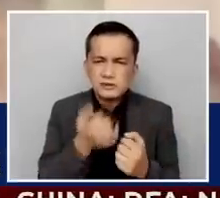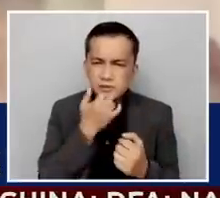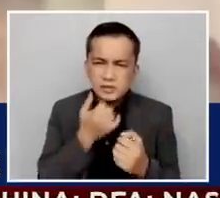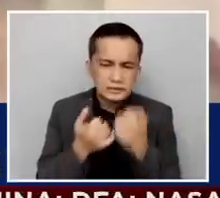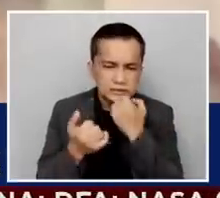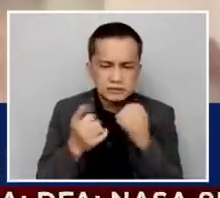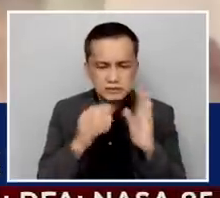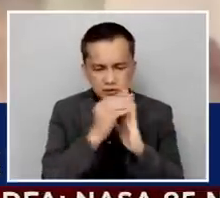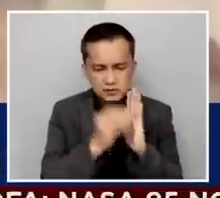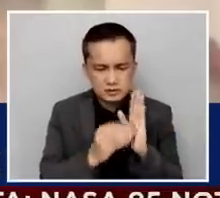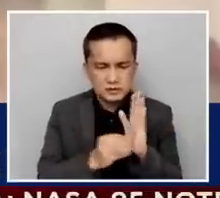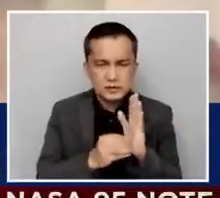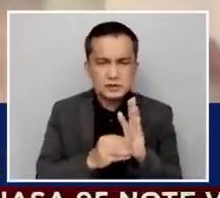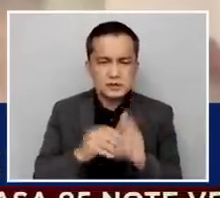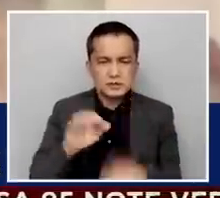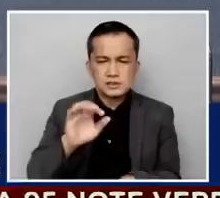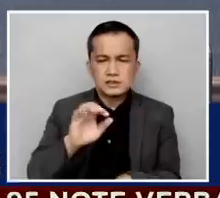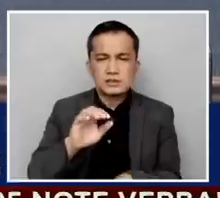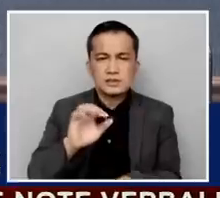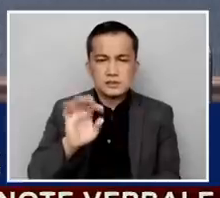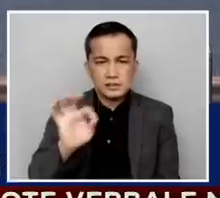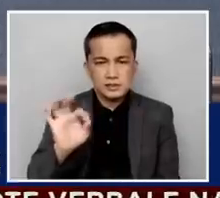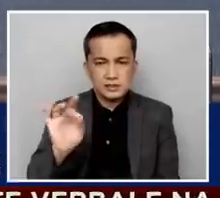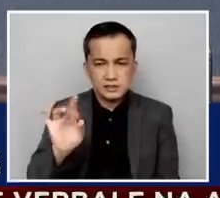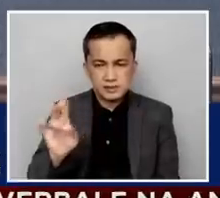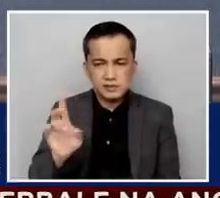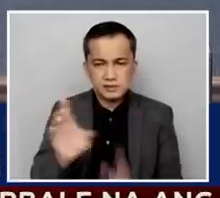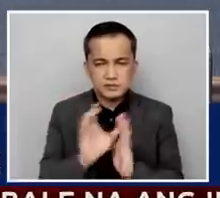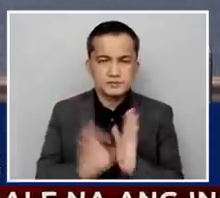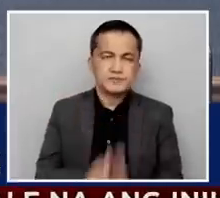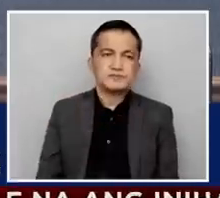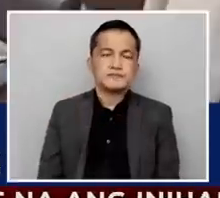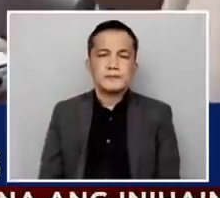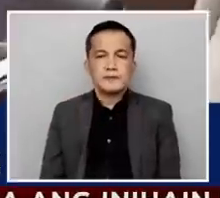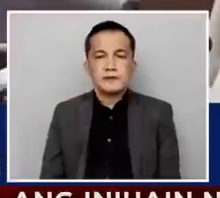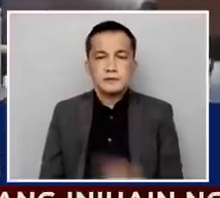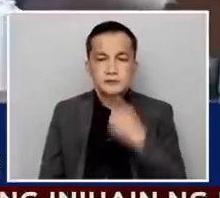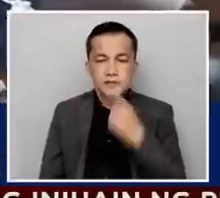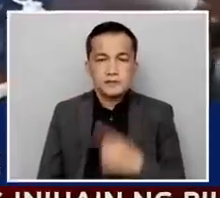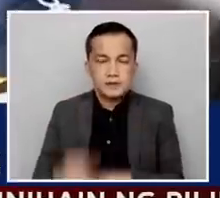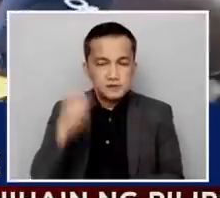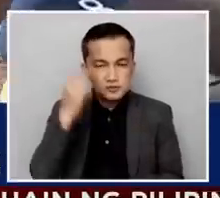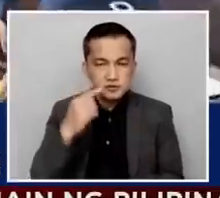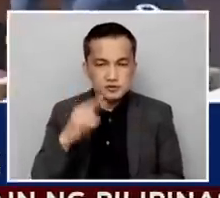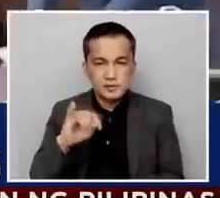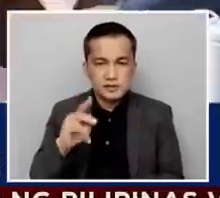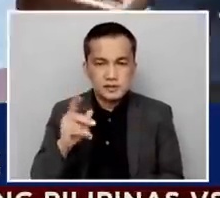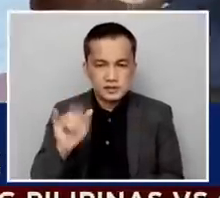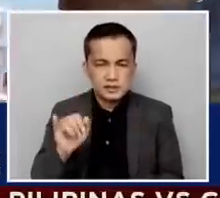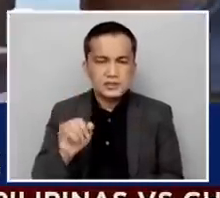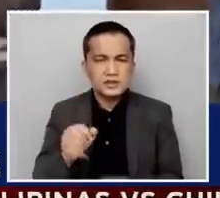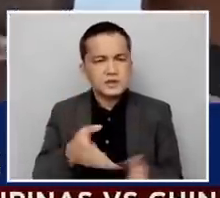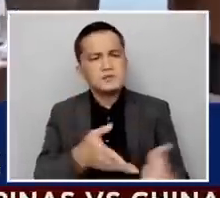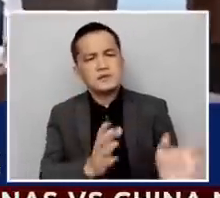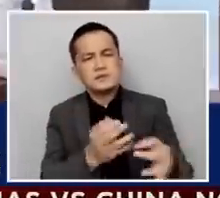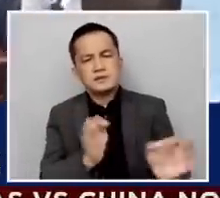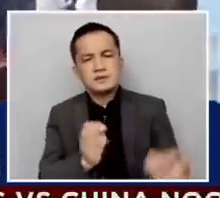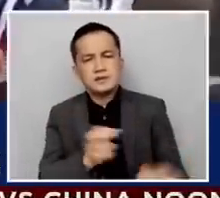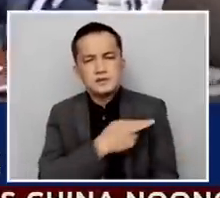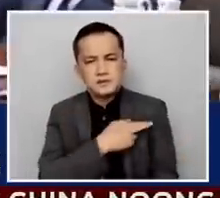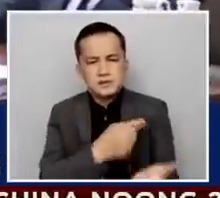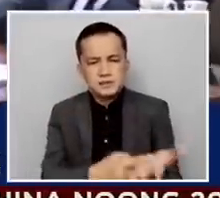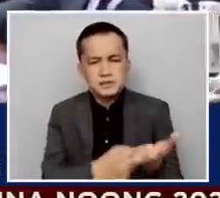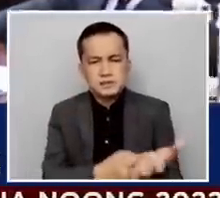ng 1987 Constitution. Ayon naman kay Zubiri, malaya si Padilla na talakayin ang issue sa kanyang